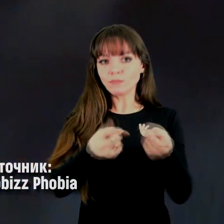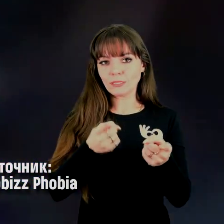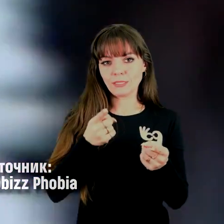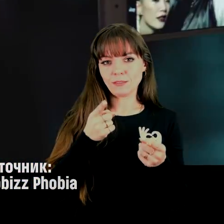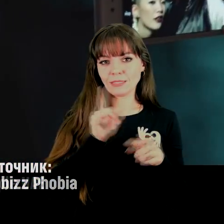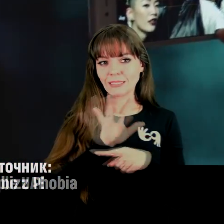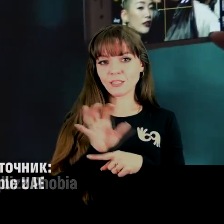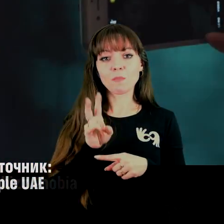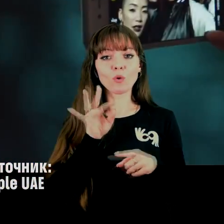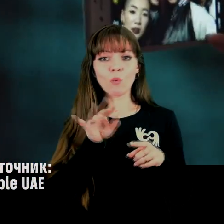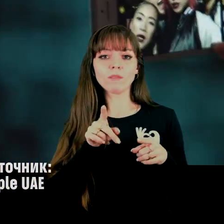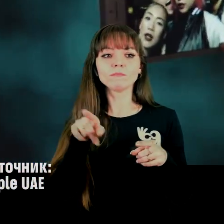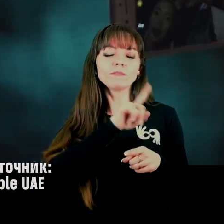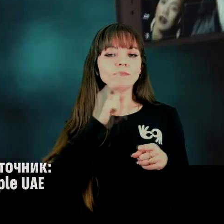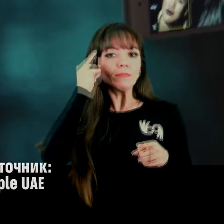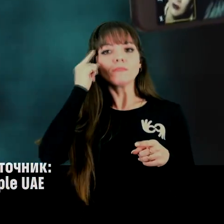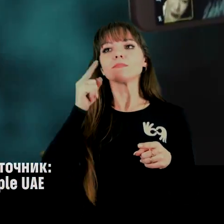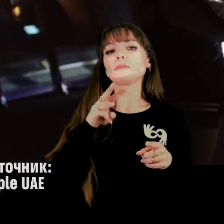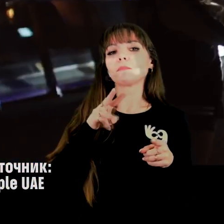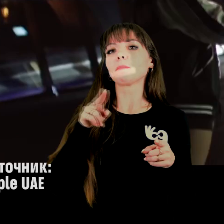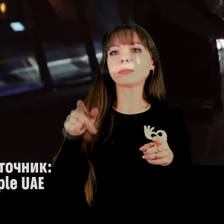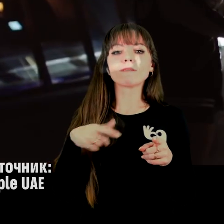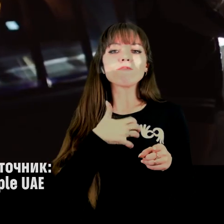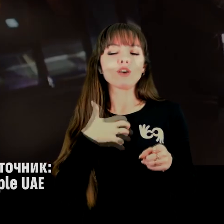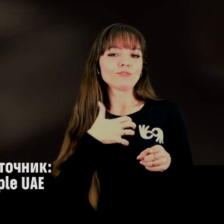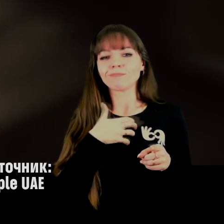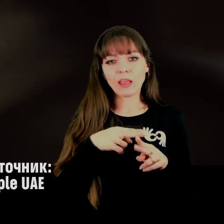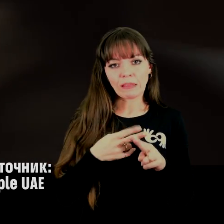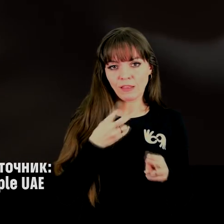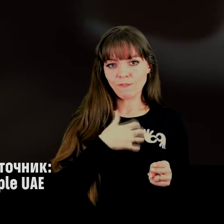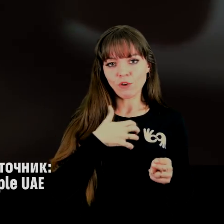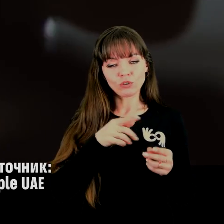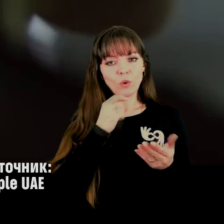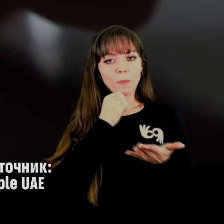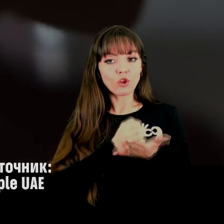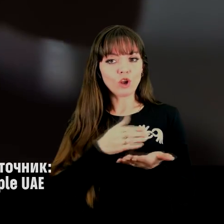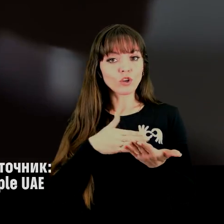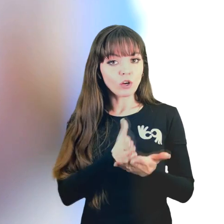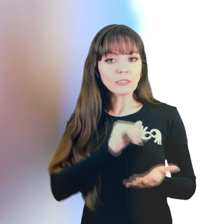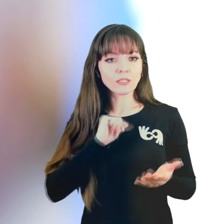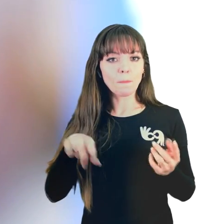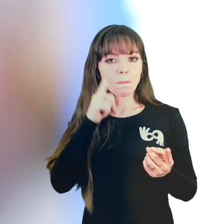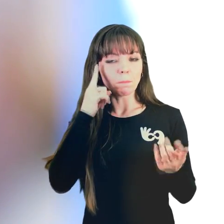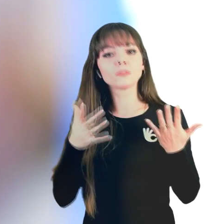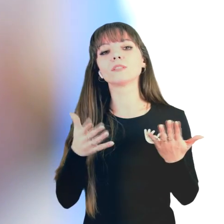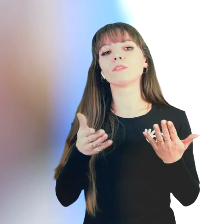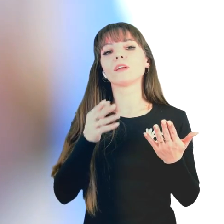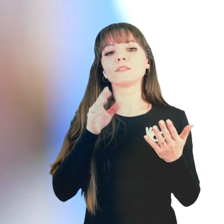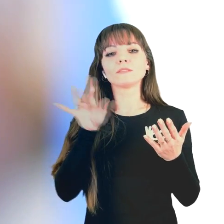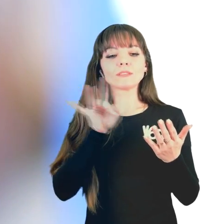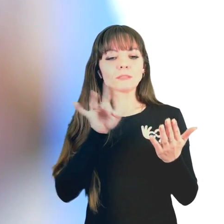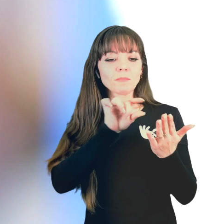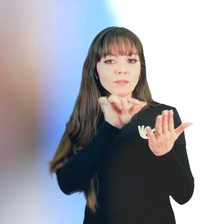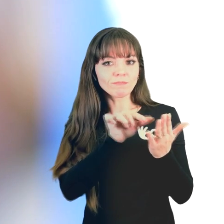детализация снимка. Но гнаться за разрешением не стоит, потому что это далеко не главный фактор, определяющий качество. Сами понимаете, размеры